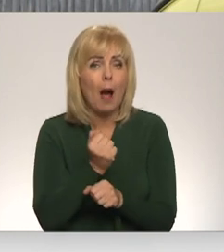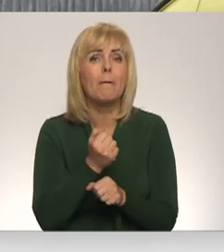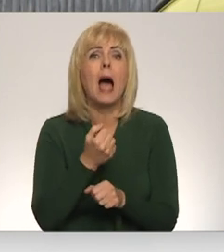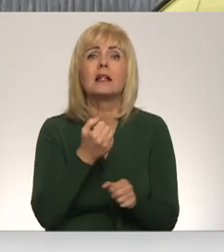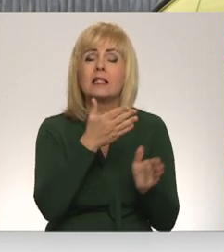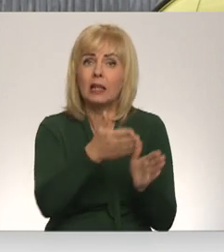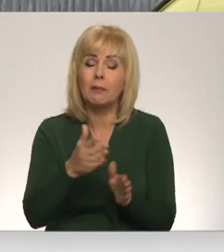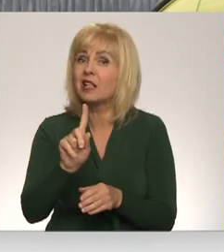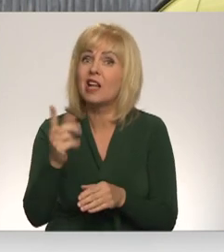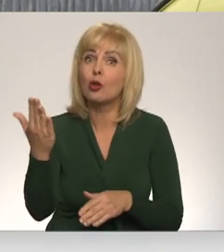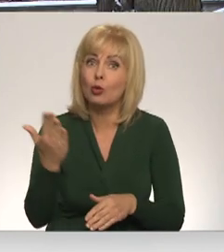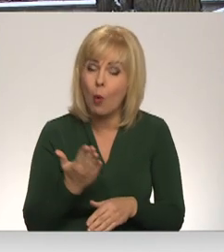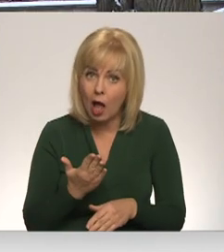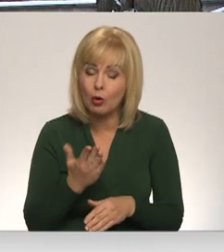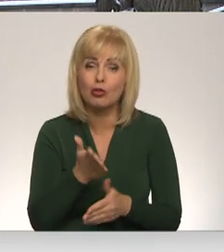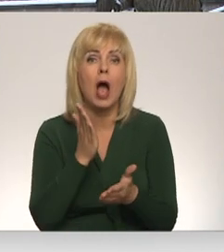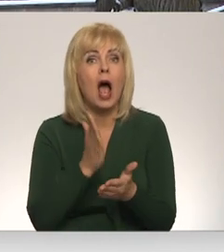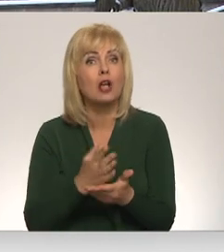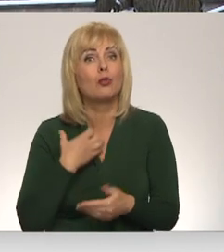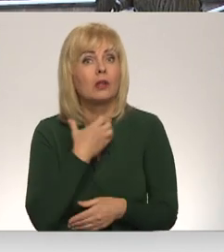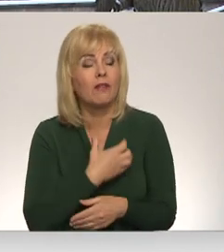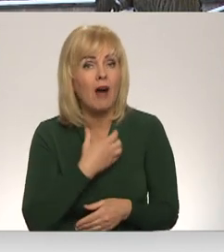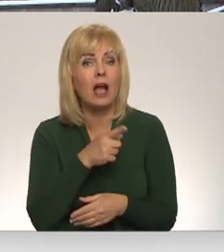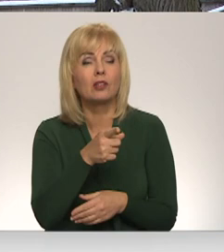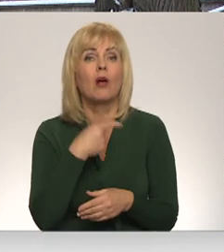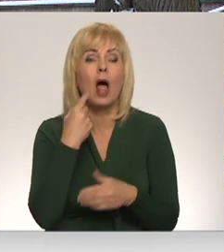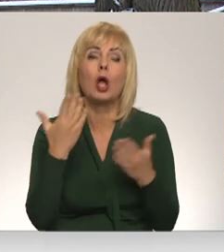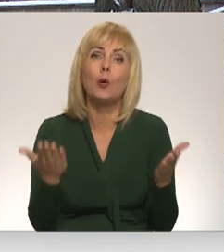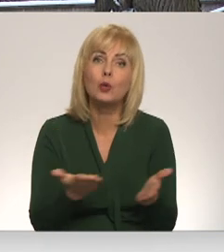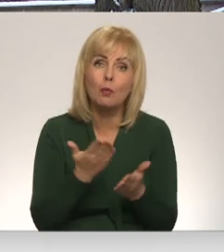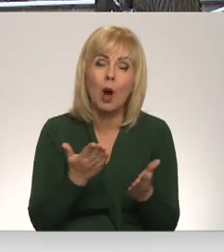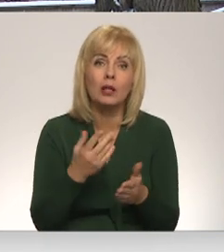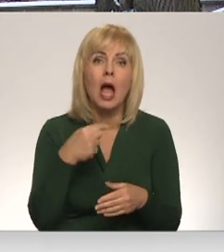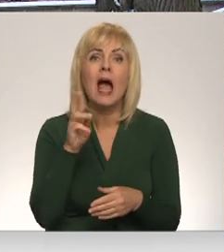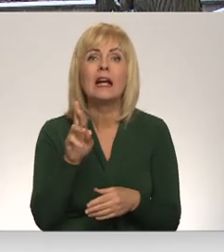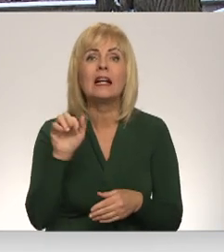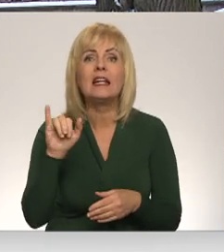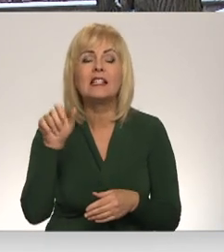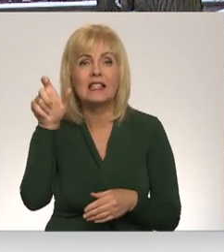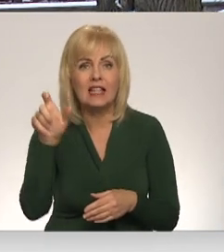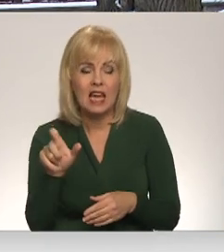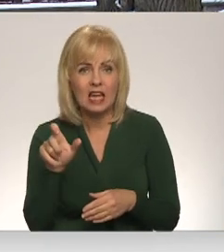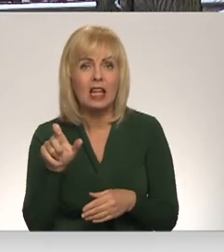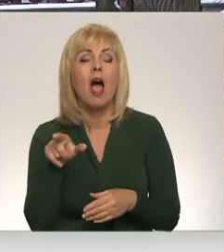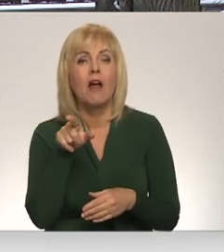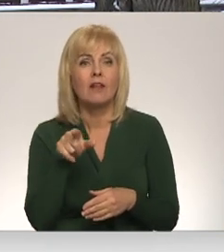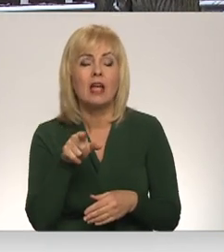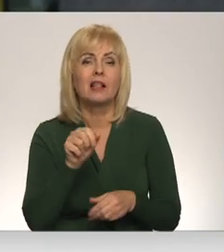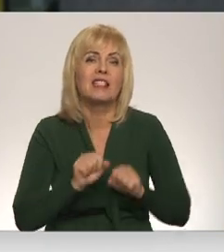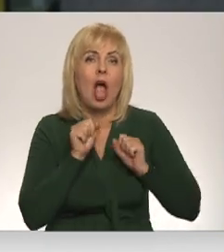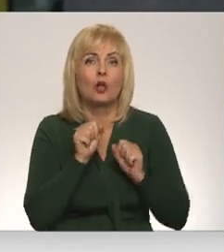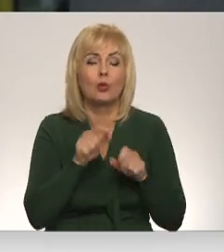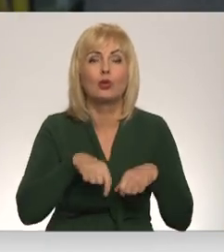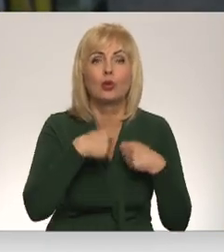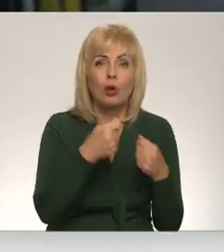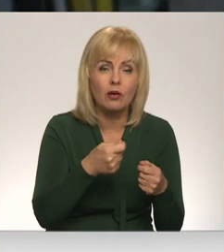slimnīcā nonākušajiem cilvēkiem esot vajadzīgs uzmundrinājums, saka Kristīne, ko arī centusies dot. Tu vienkārši ej